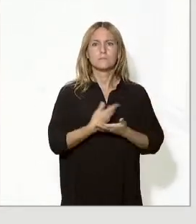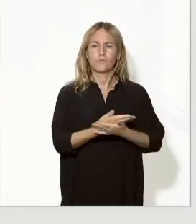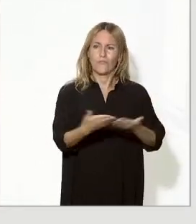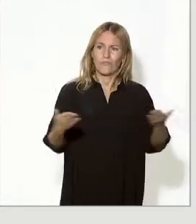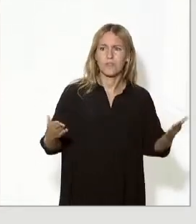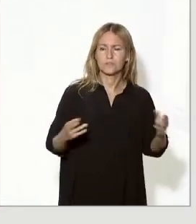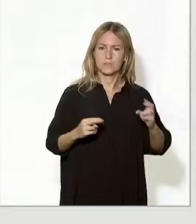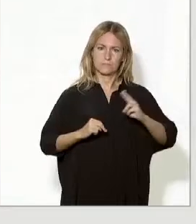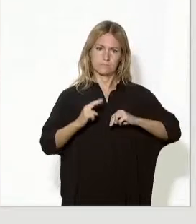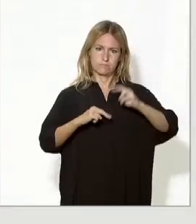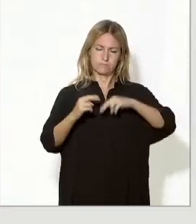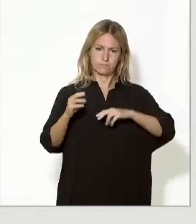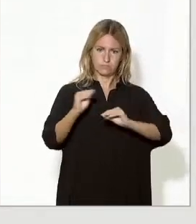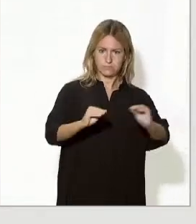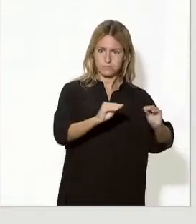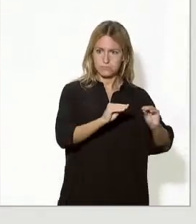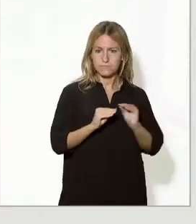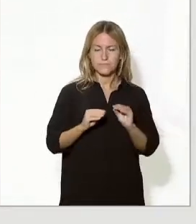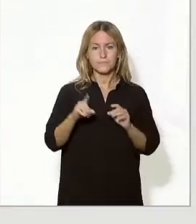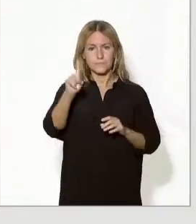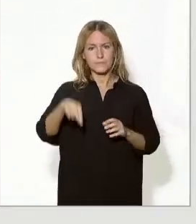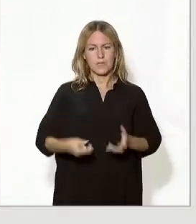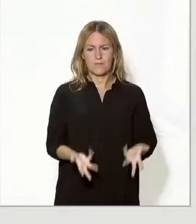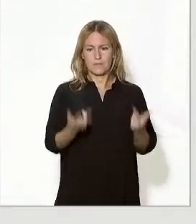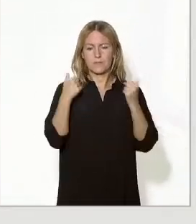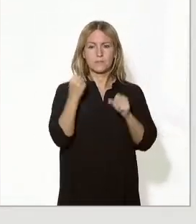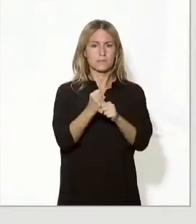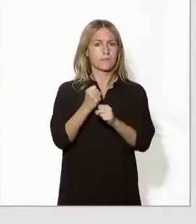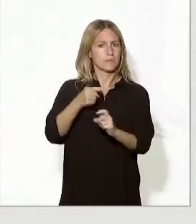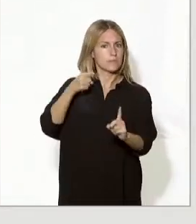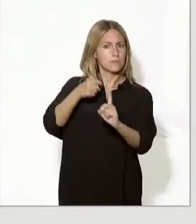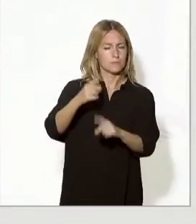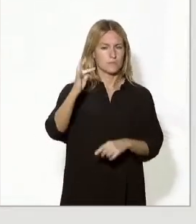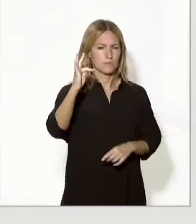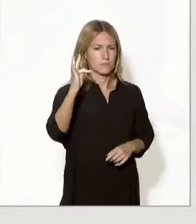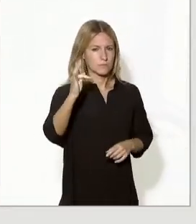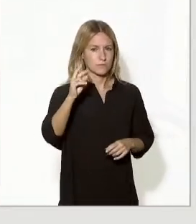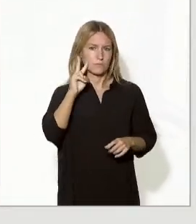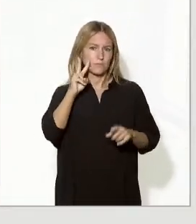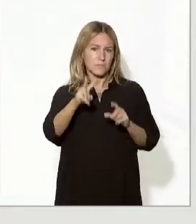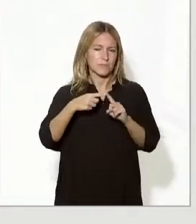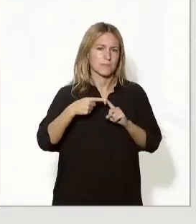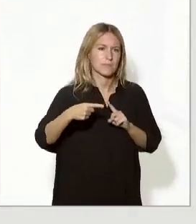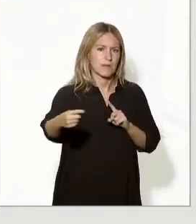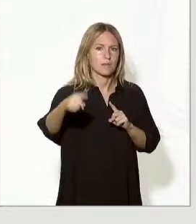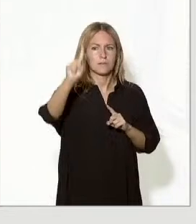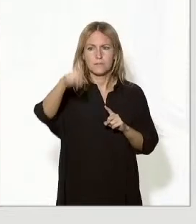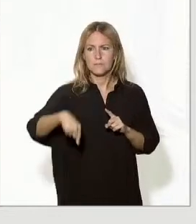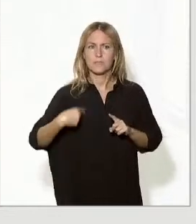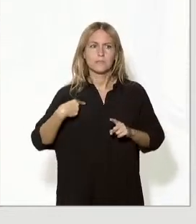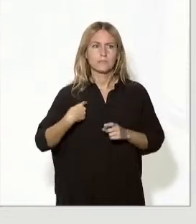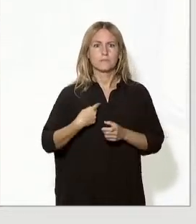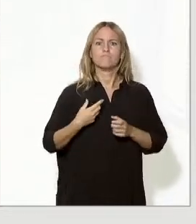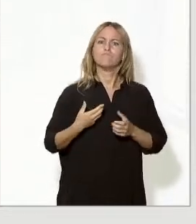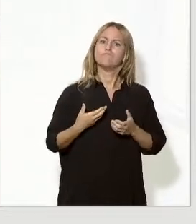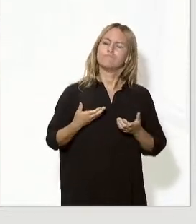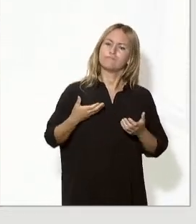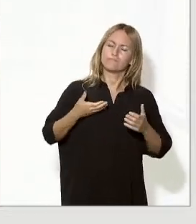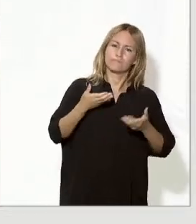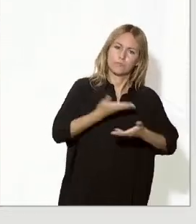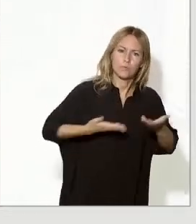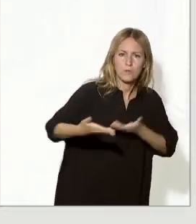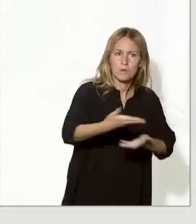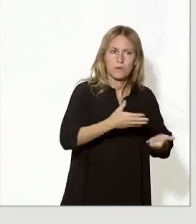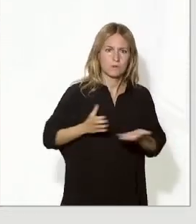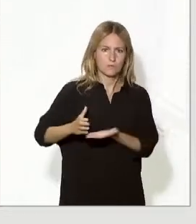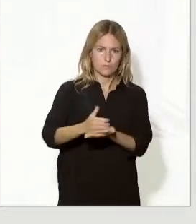confiances, tenir l'habilitat de treballar en positiu, amb mirada llarga i saber estendre la mà a tothom per fer possible